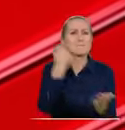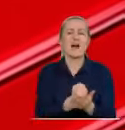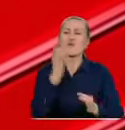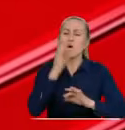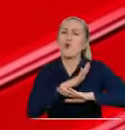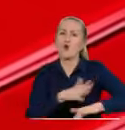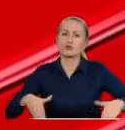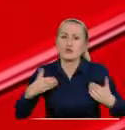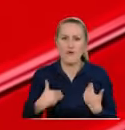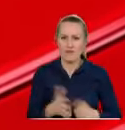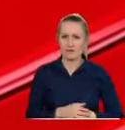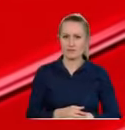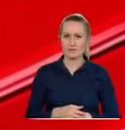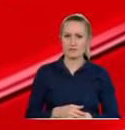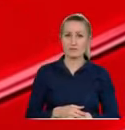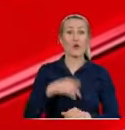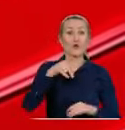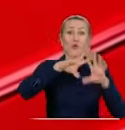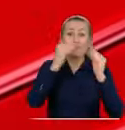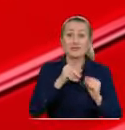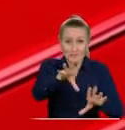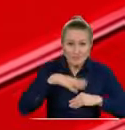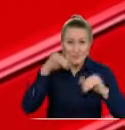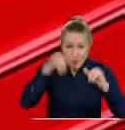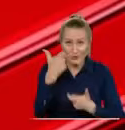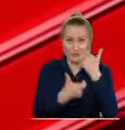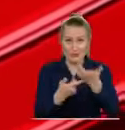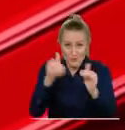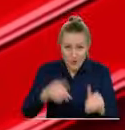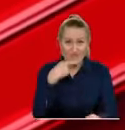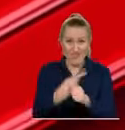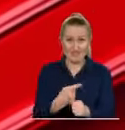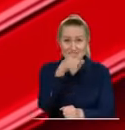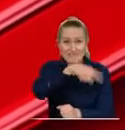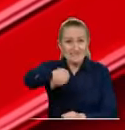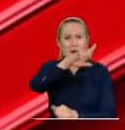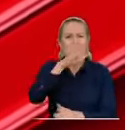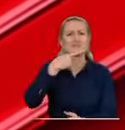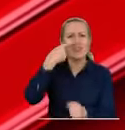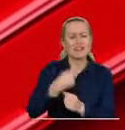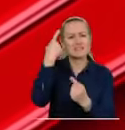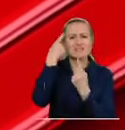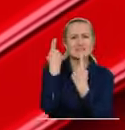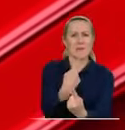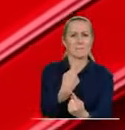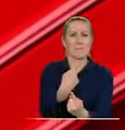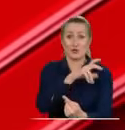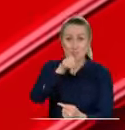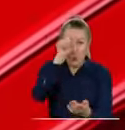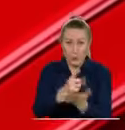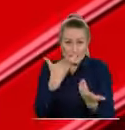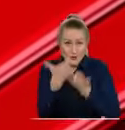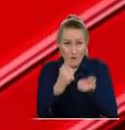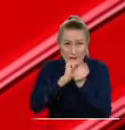ochrony zdrowia, jest na wyciągnięcie ręki. To od nas będzie zależało, czy dokonamy tej zmiany,